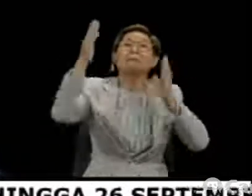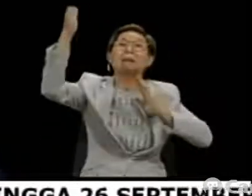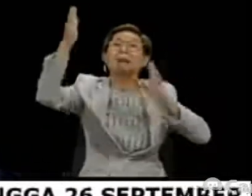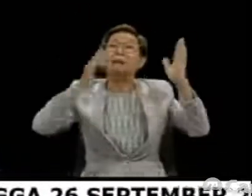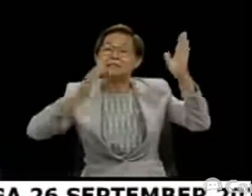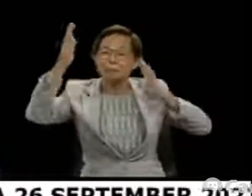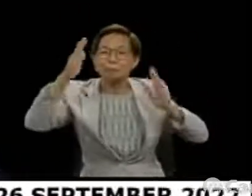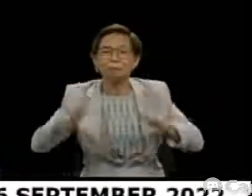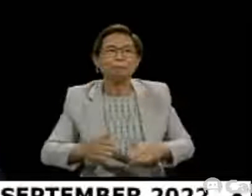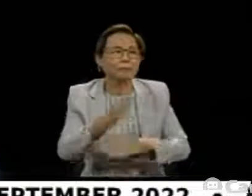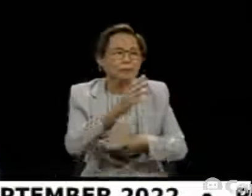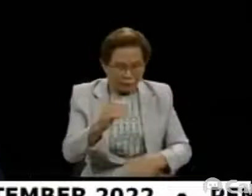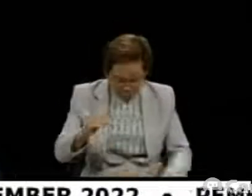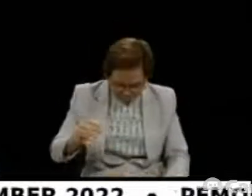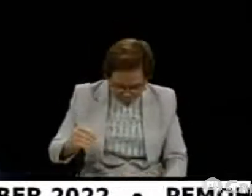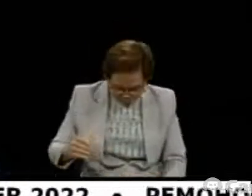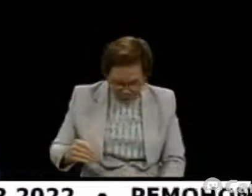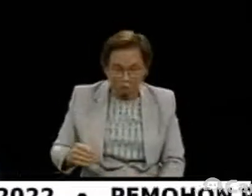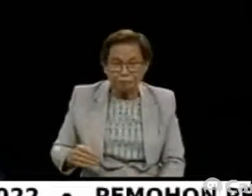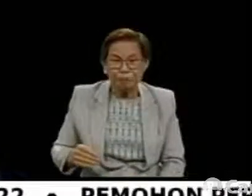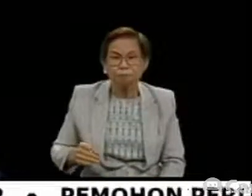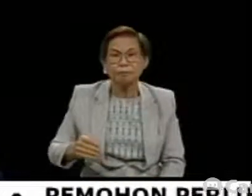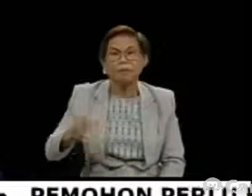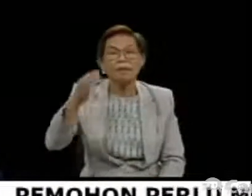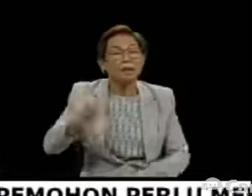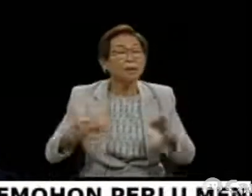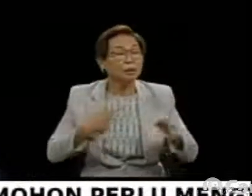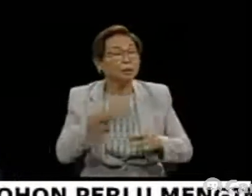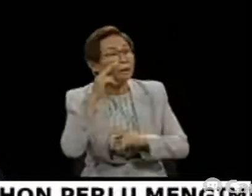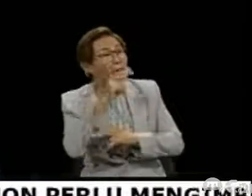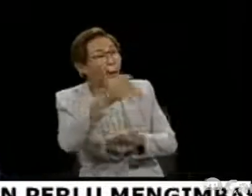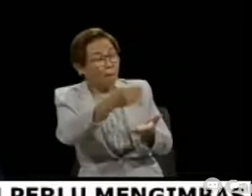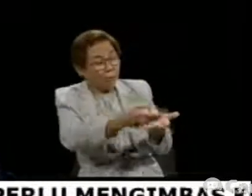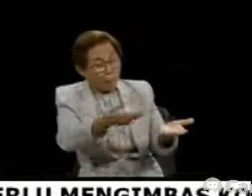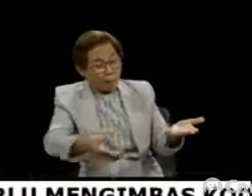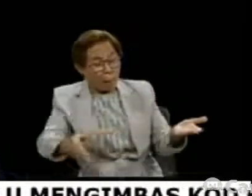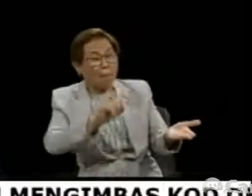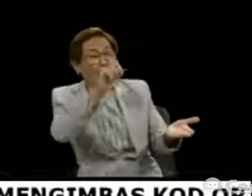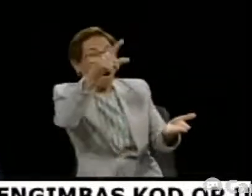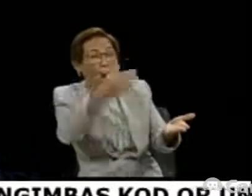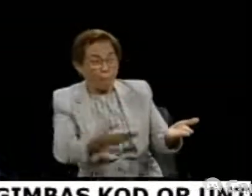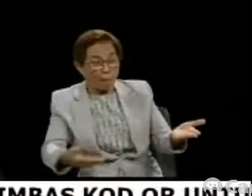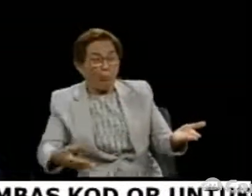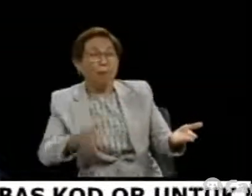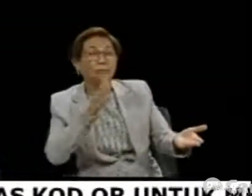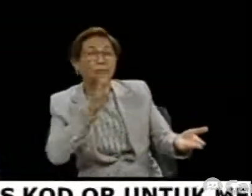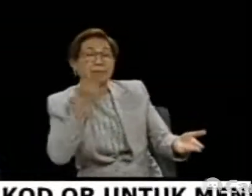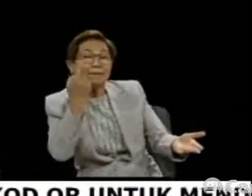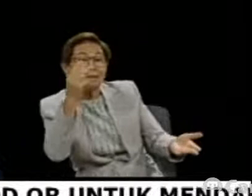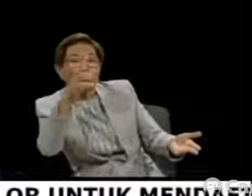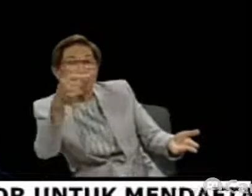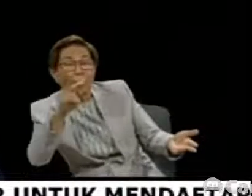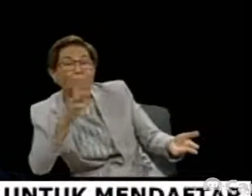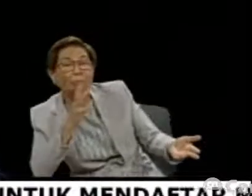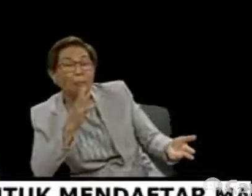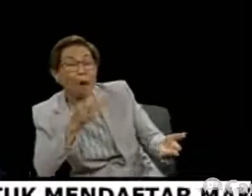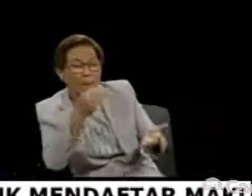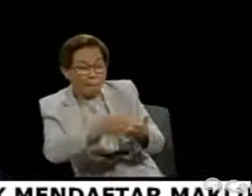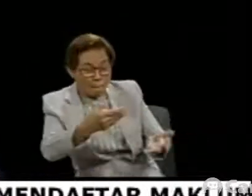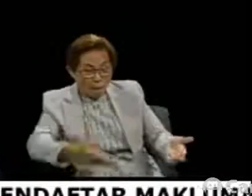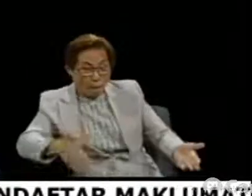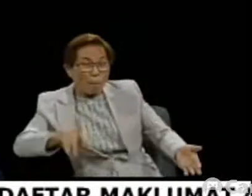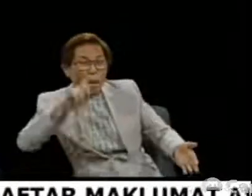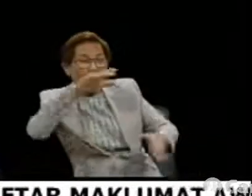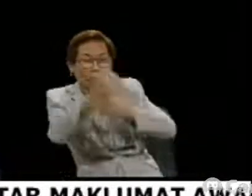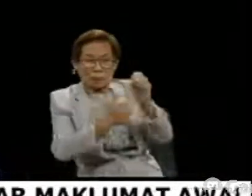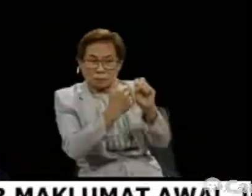ya dan juga kalau dilihat dari operasi tadi wance ada menyebutkan nilai inflasi pada tahun ini untungnya juga di